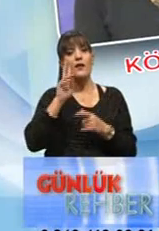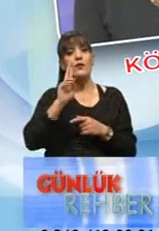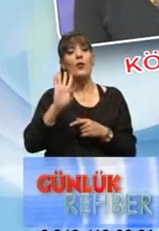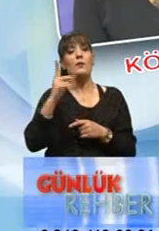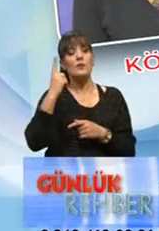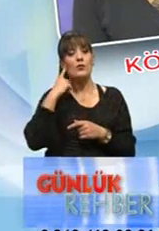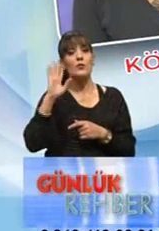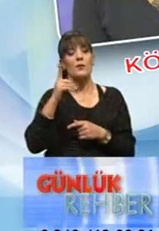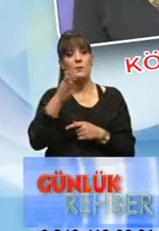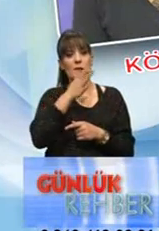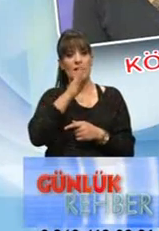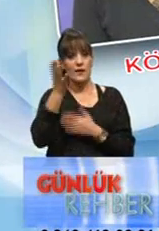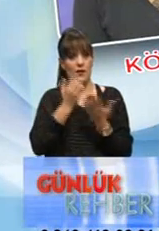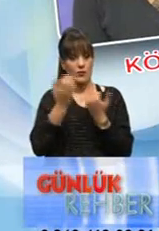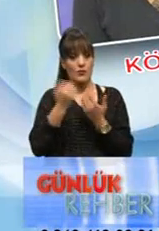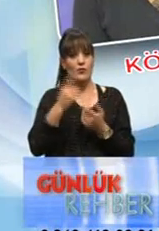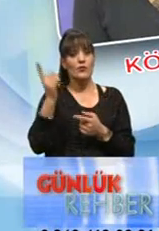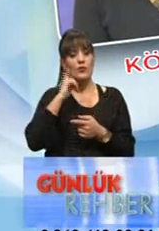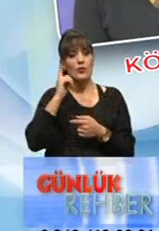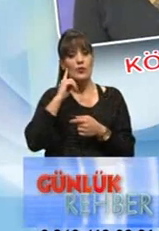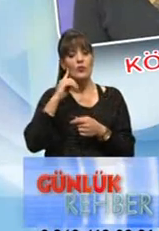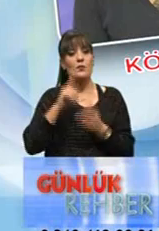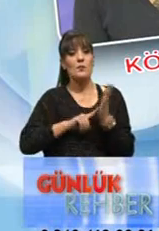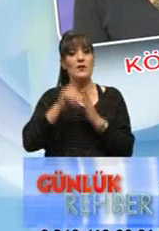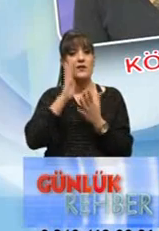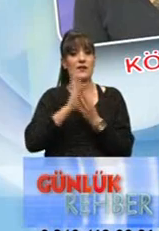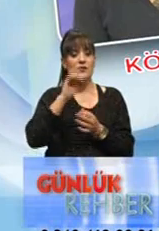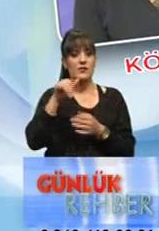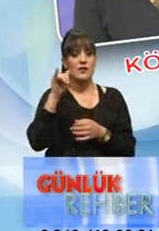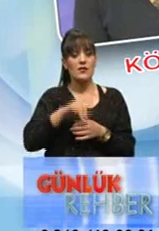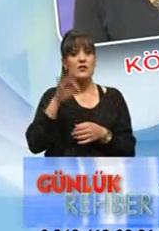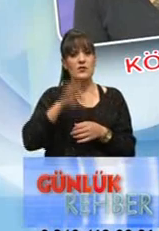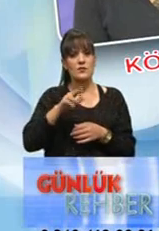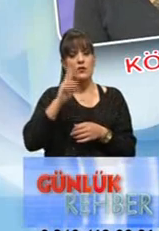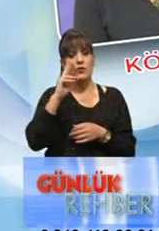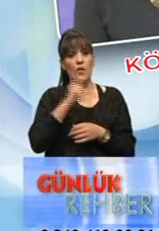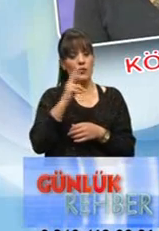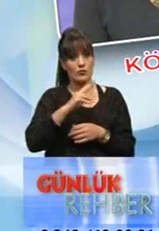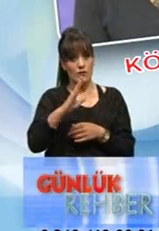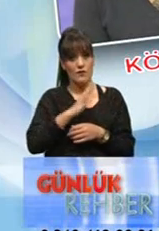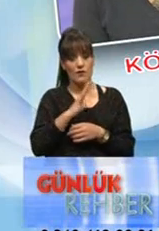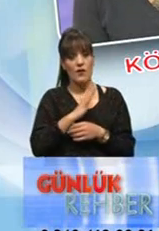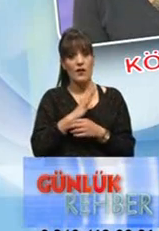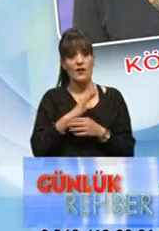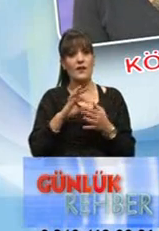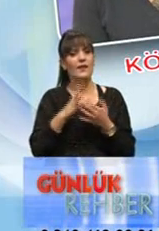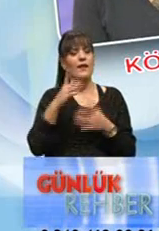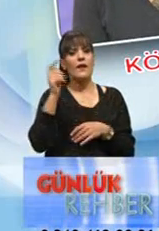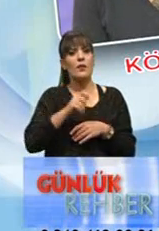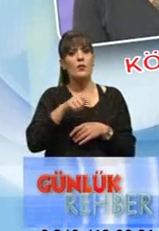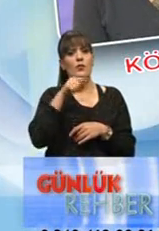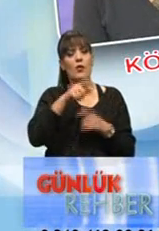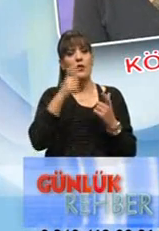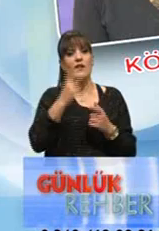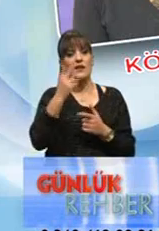görmediğimiz, duymadığımız bilgiler ediniyoruz. Evet. Ünlüler, başarılı şahsiyetler hakkında. Tuğba Hanımcığım, şimdi görüntülerimiz var. Ne yapıyoruz